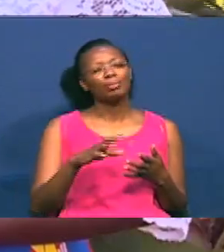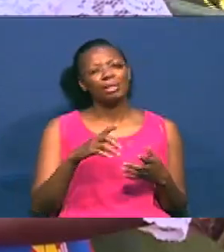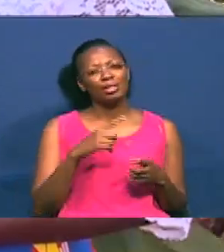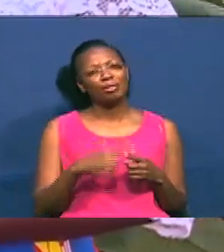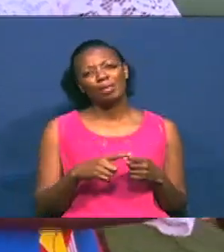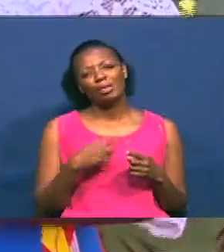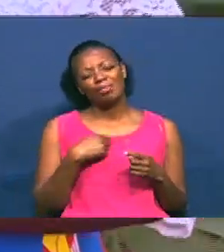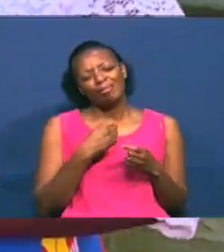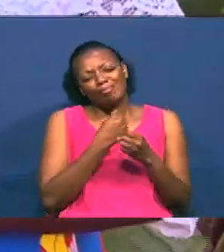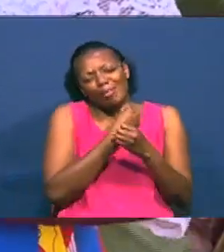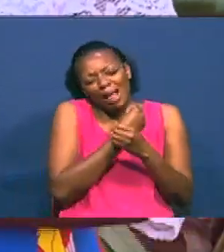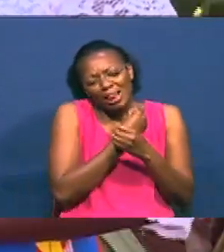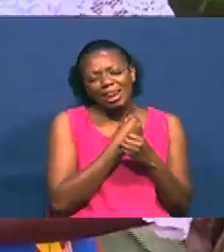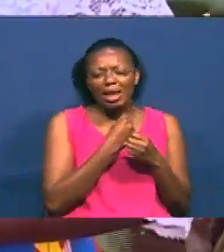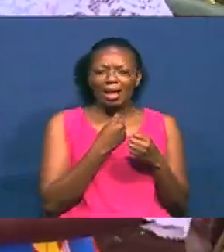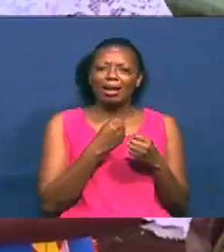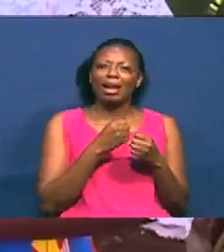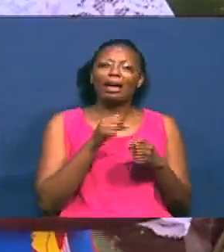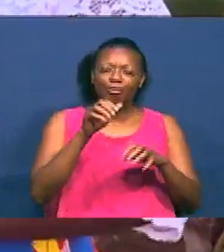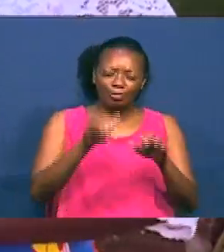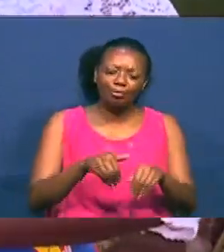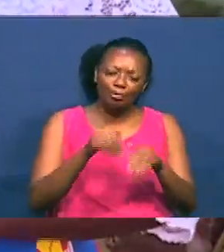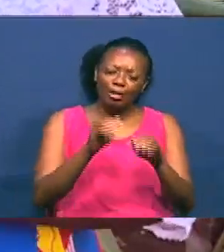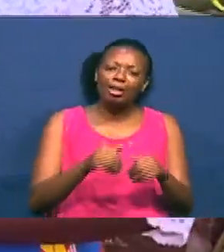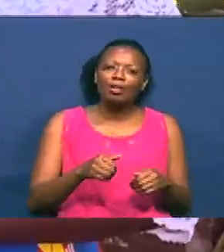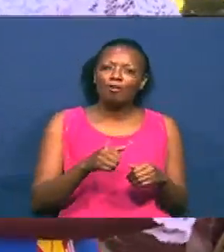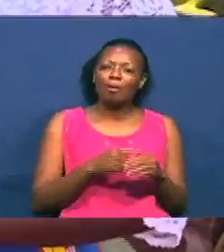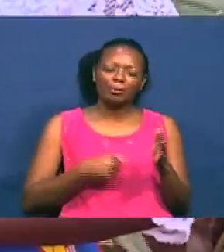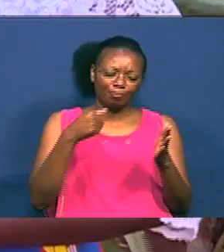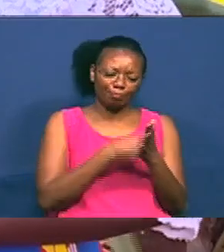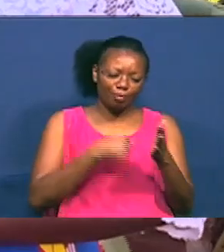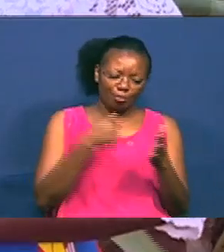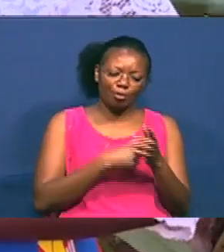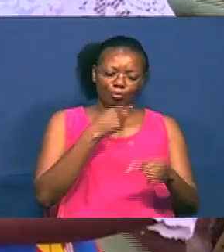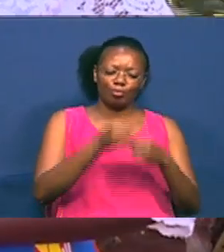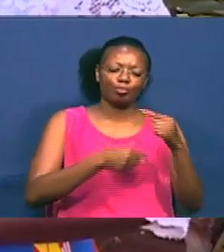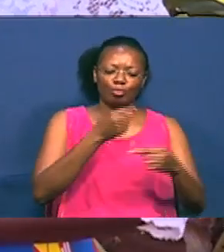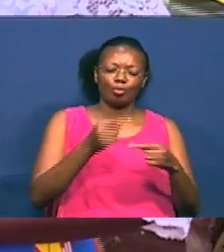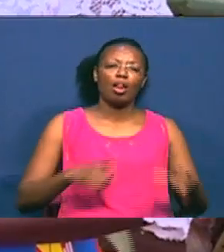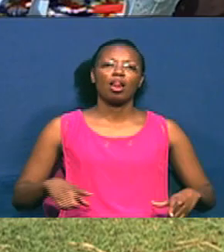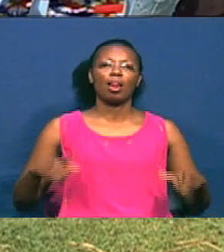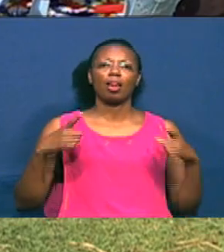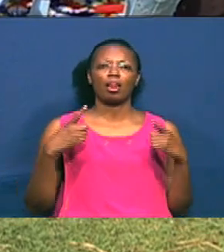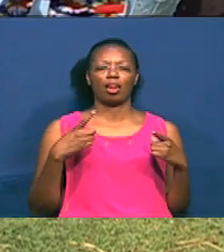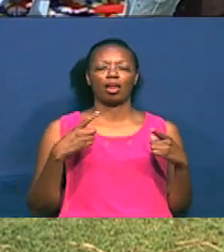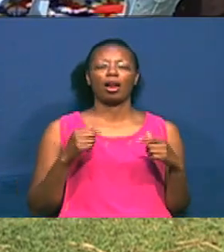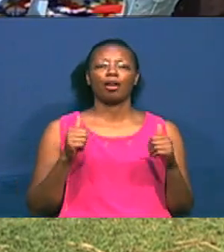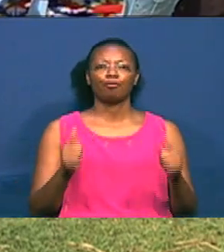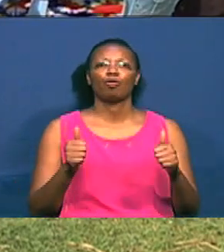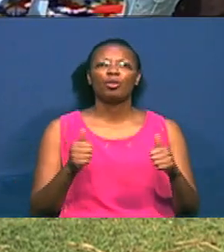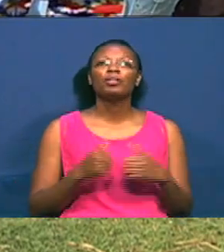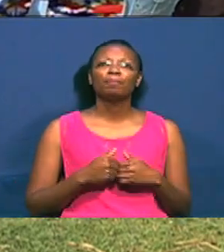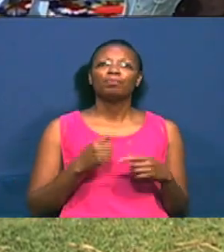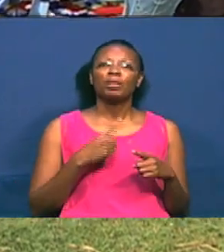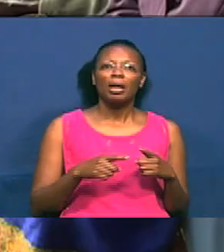ni somo ambalo nilipenda, inanibidi tu ning'ang'ane ili nifaulu kimaisha.